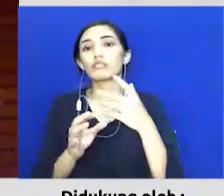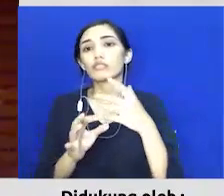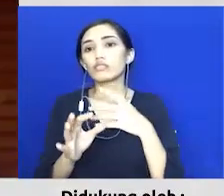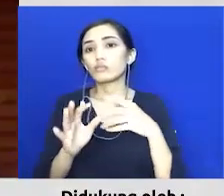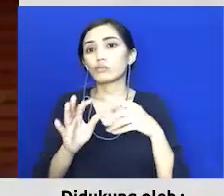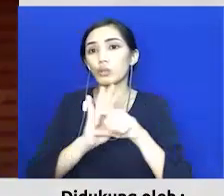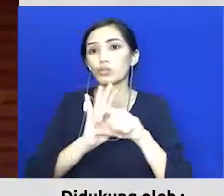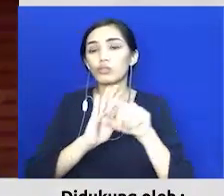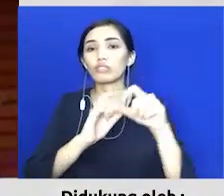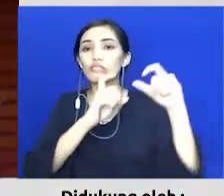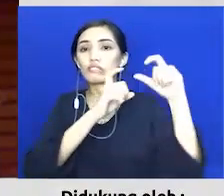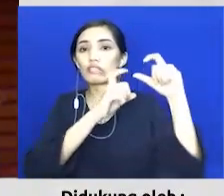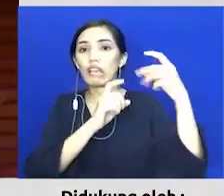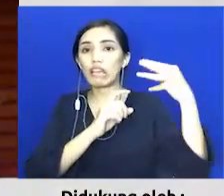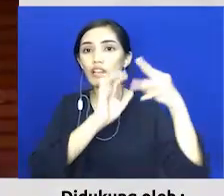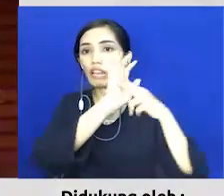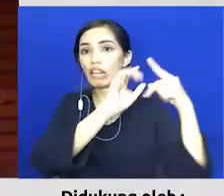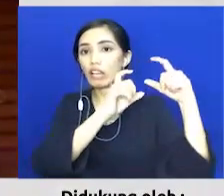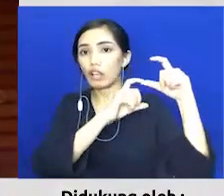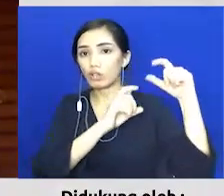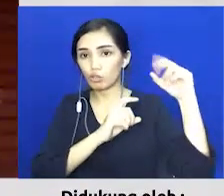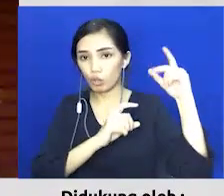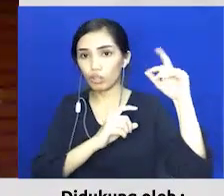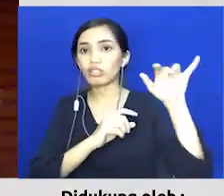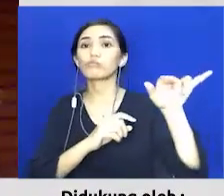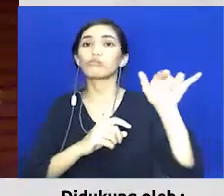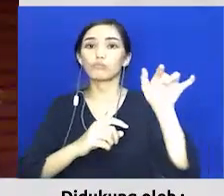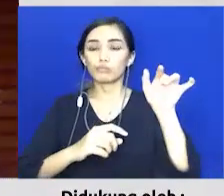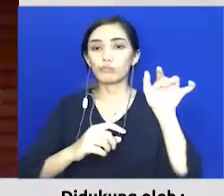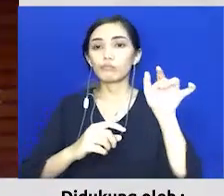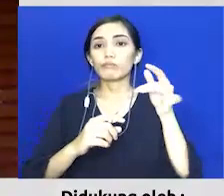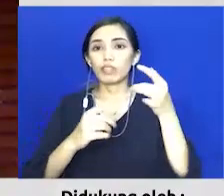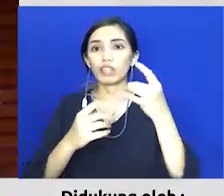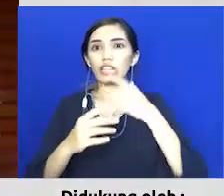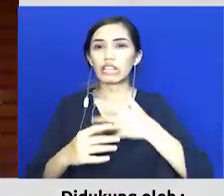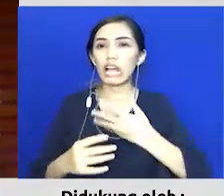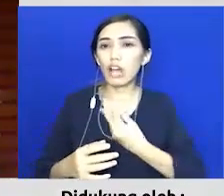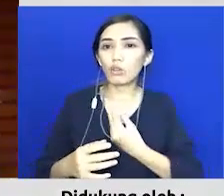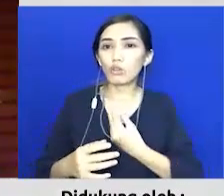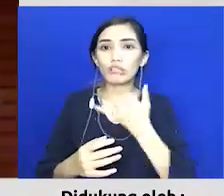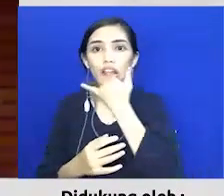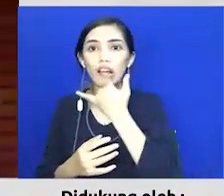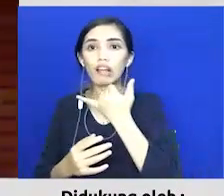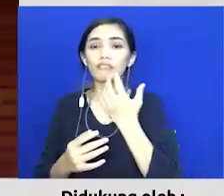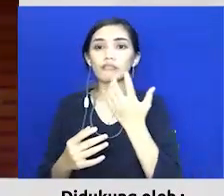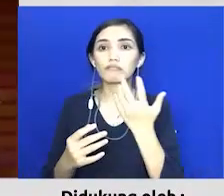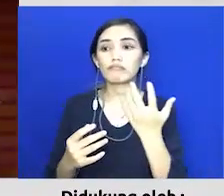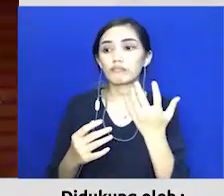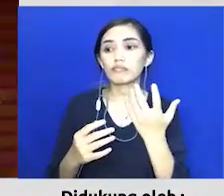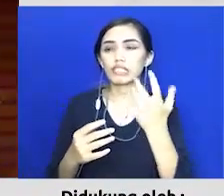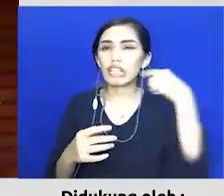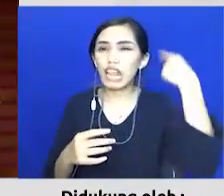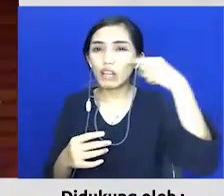sering sekali kita lihat masih ada kecenderungan untuk ngasih background ya, latar belakang berkepanjangan gitu, sampai hari ini gitu ya,